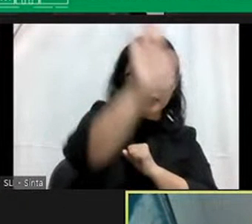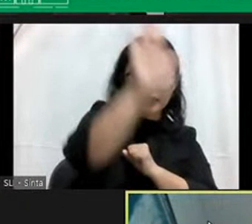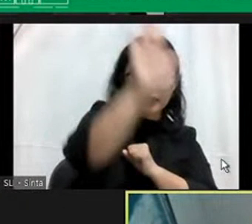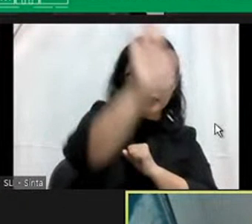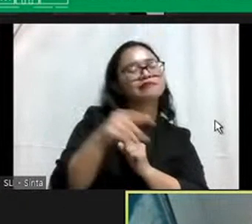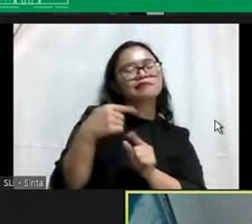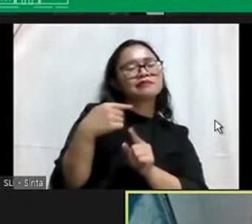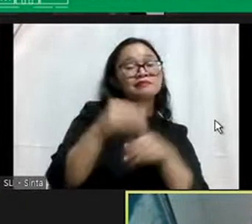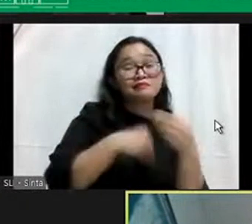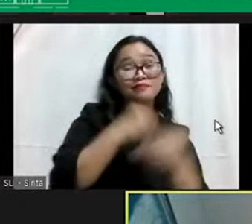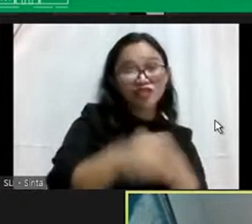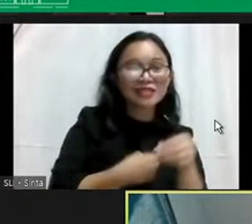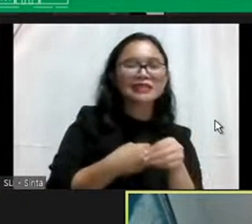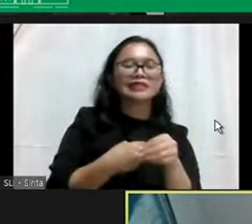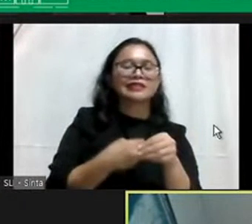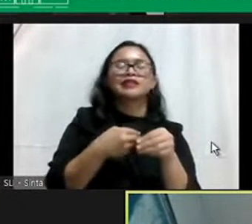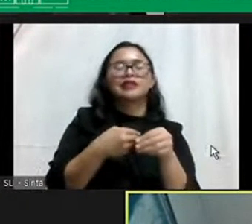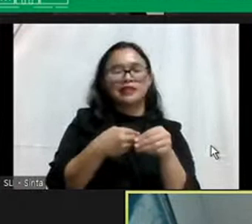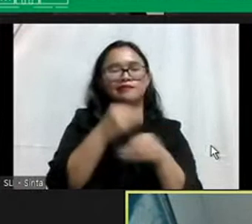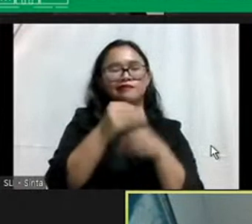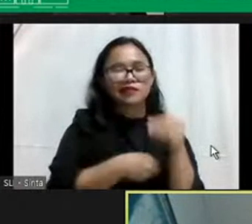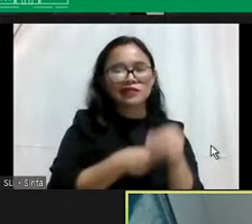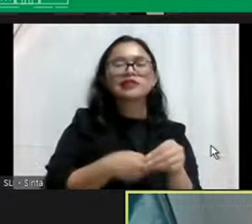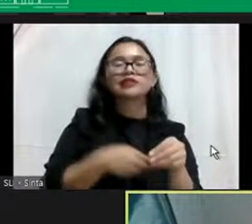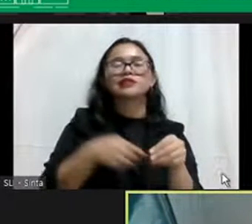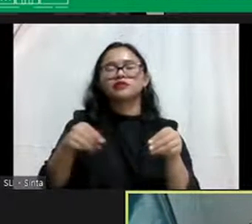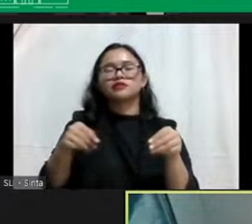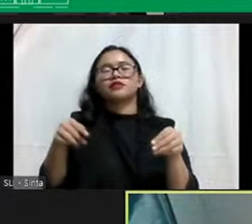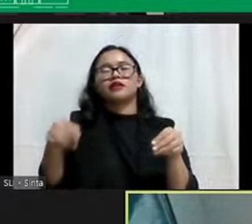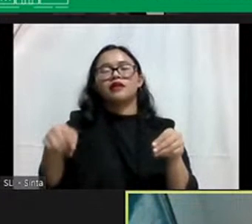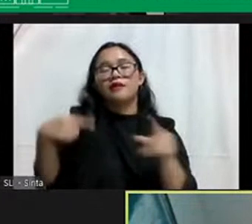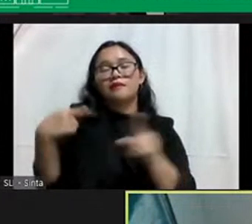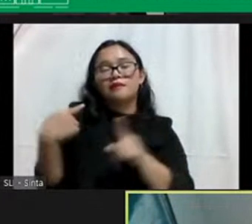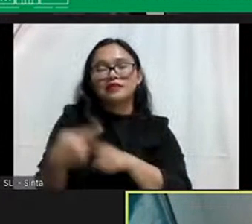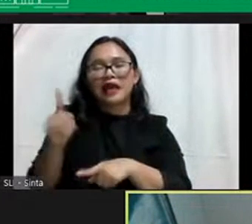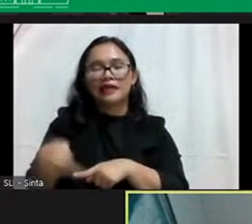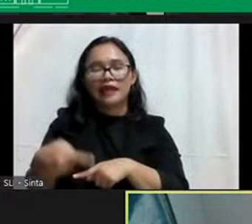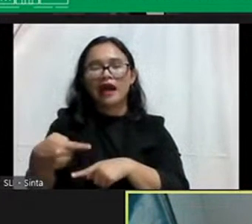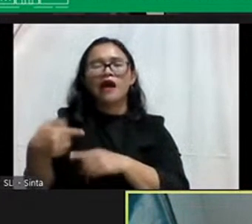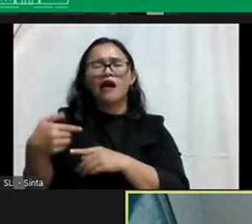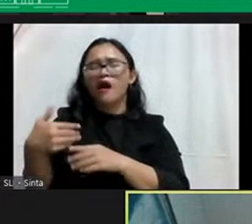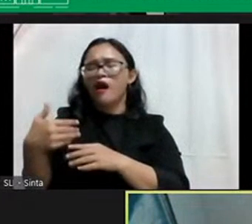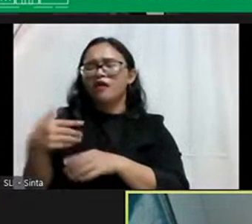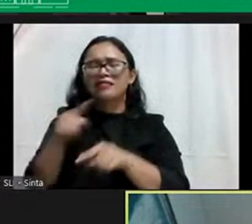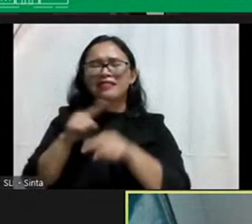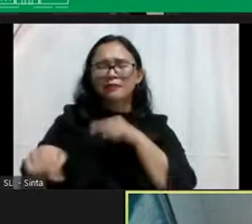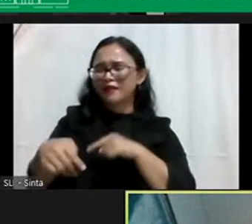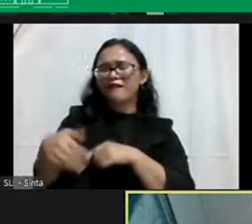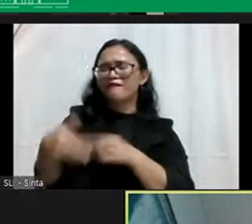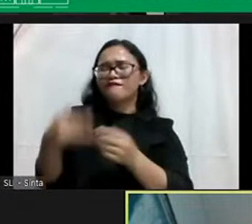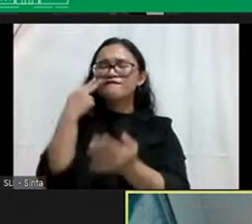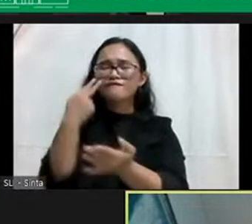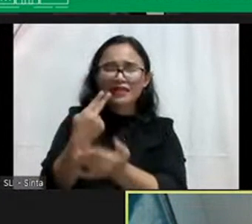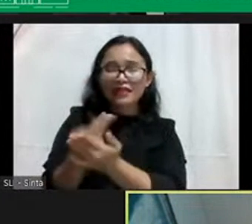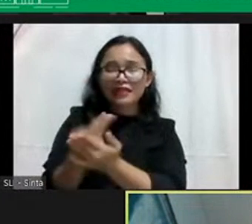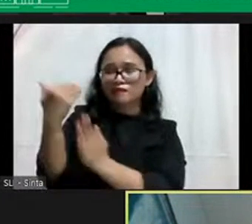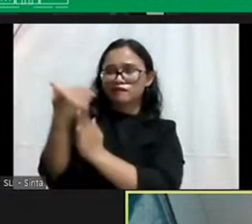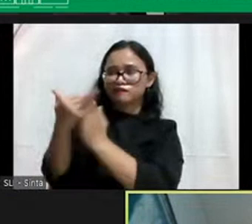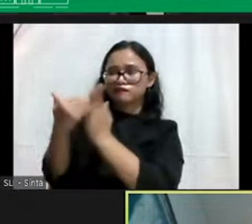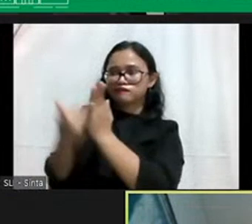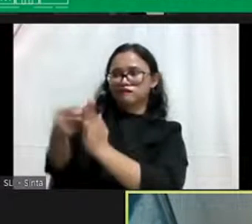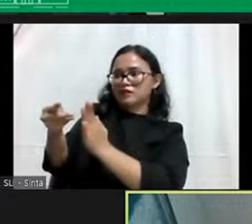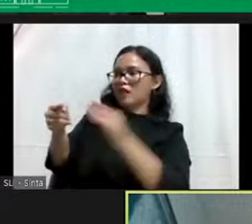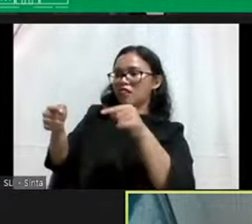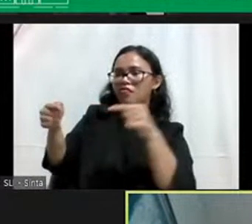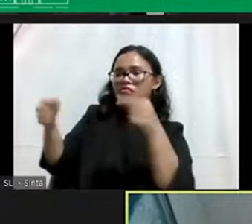dikembangkan pada saat bersamaan ada kebijakan yang sangat berkontradiksi dengan semangat dari unungp dan membuatnya